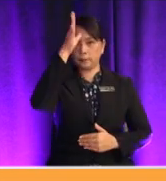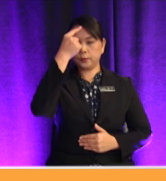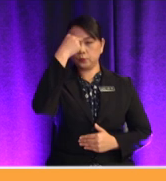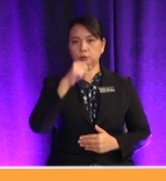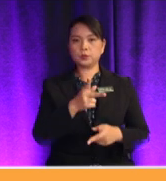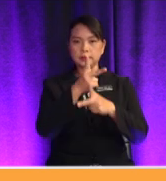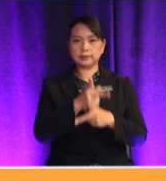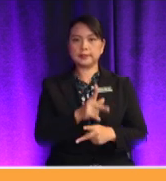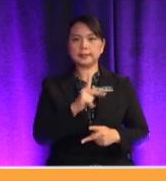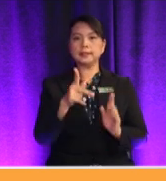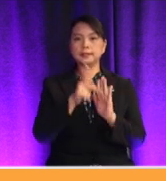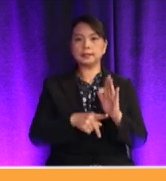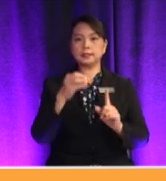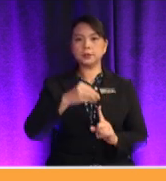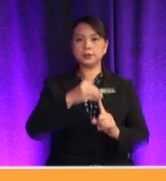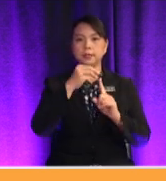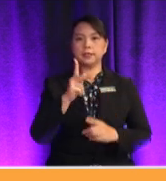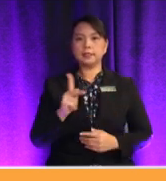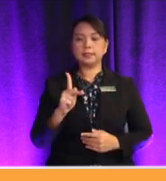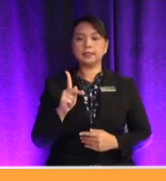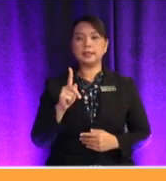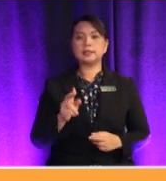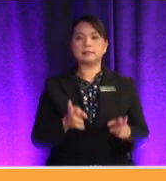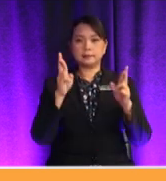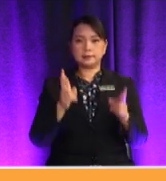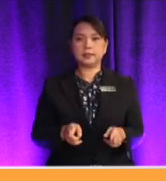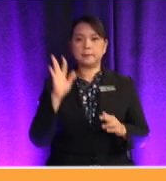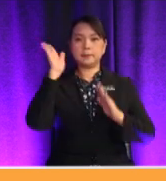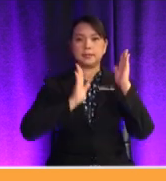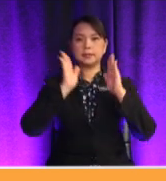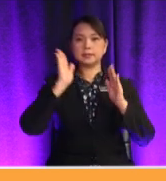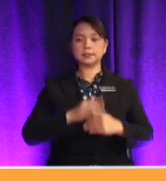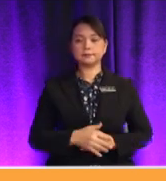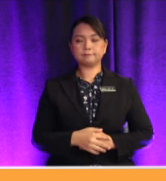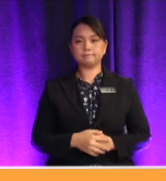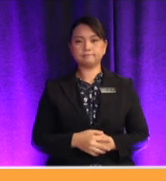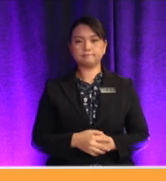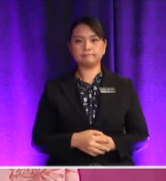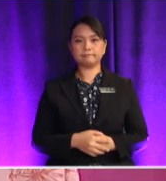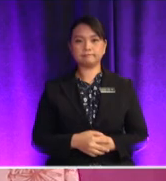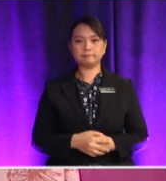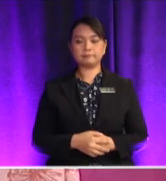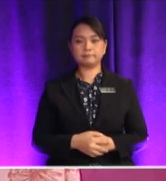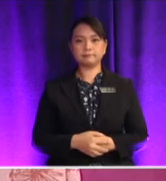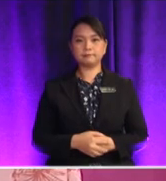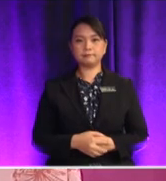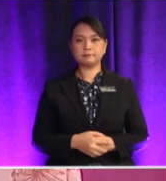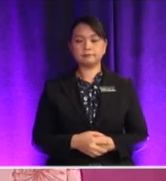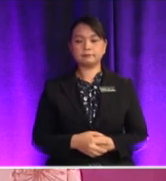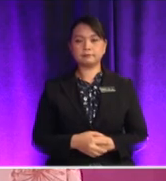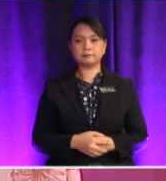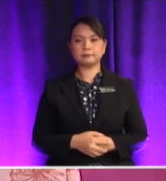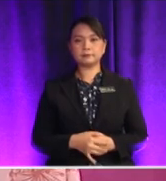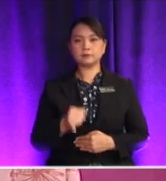keunikan rakyat Malaysia? Ini adalah kalau kita lihat adalah strategik yang kedua iaitu ibu bapa. Yes. Ya? Jadi kat sini ibu